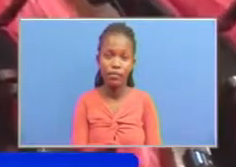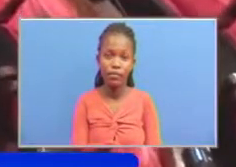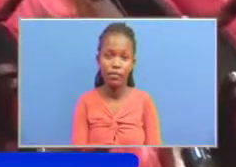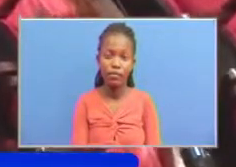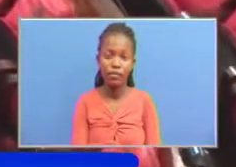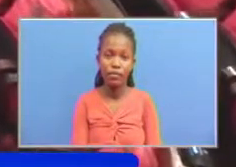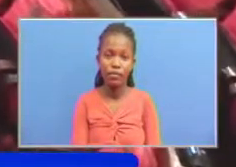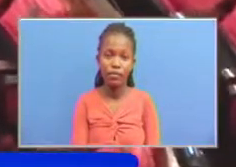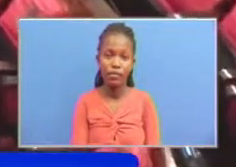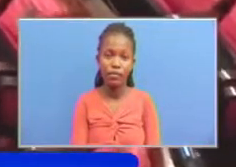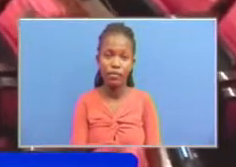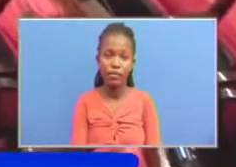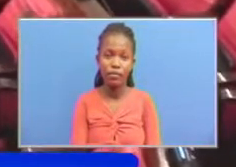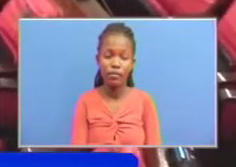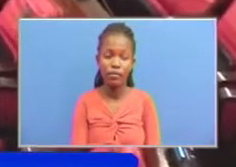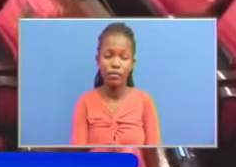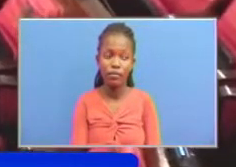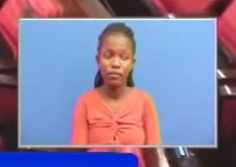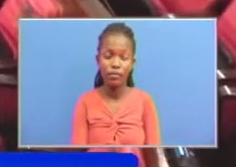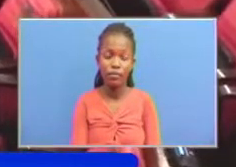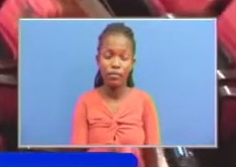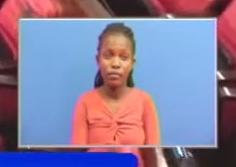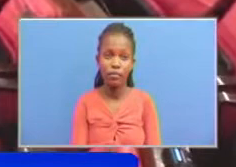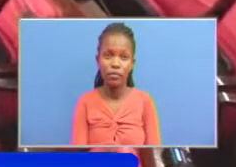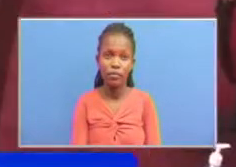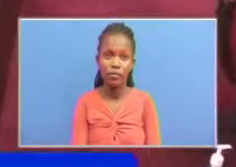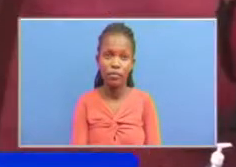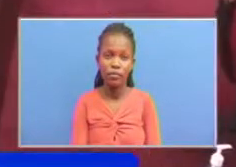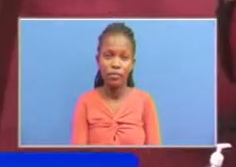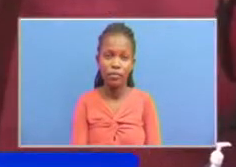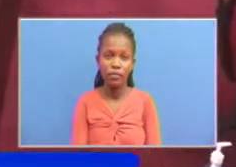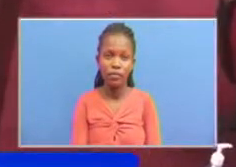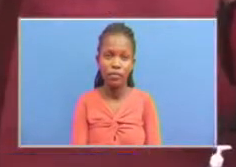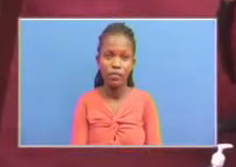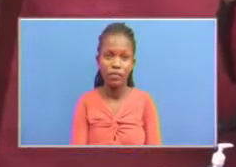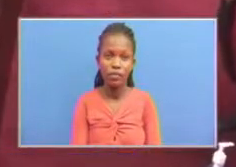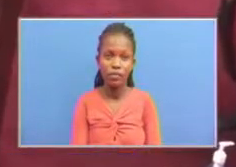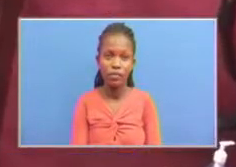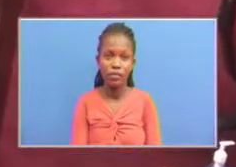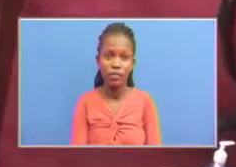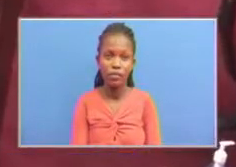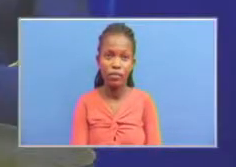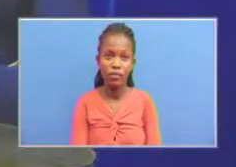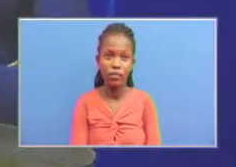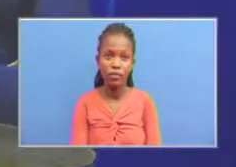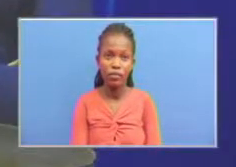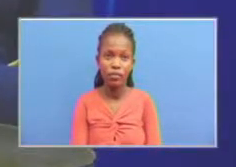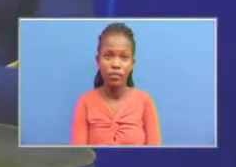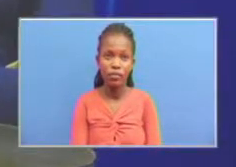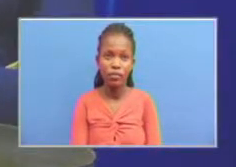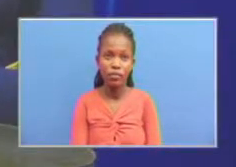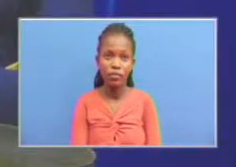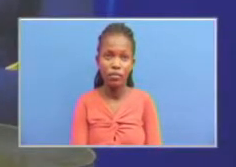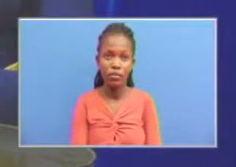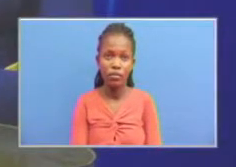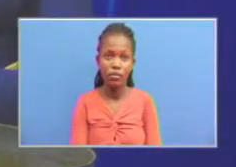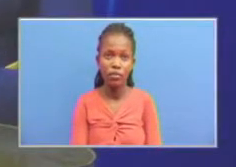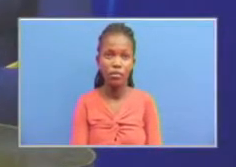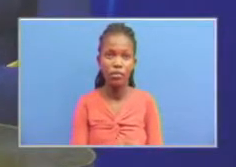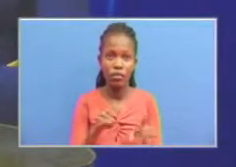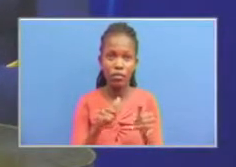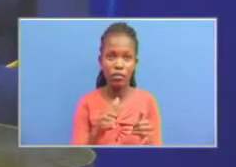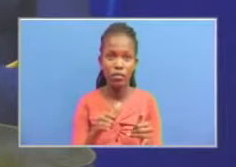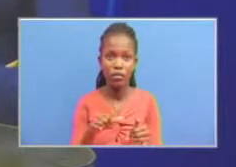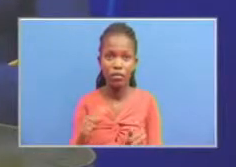Daniel Mwongela, Mutongwe TV, County ne ya Masaku. Mauvoo angi